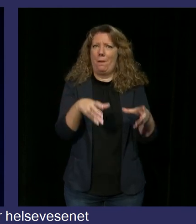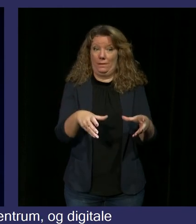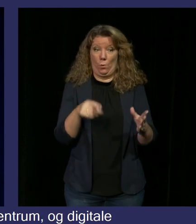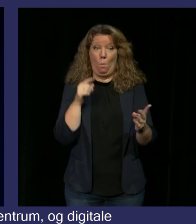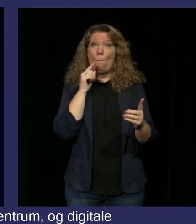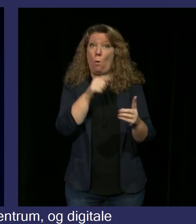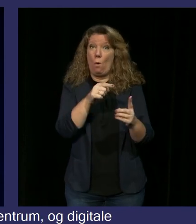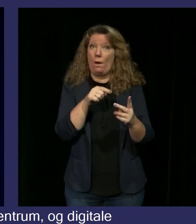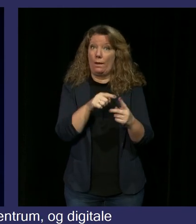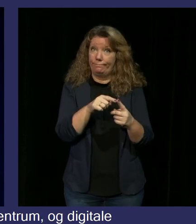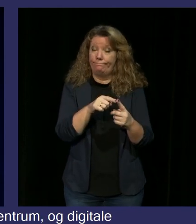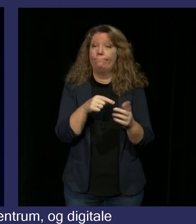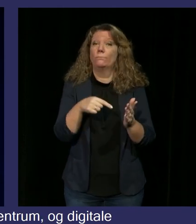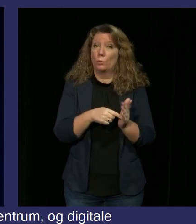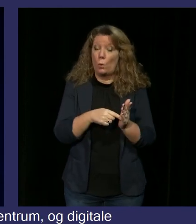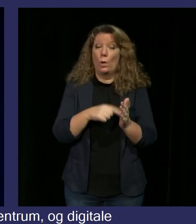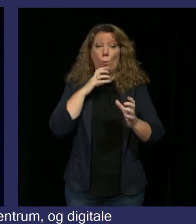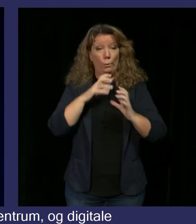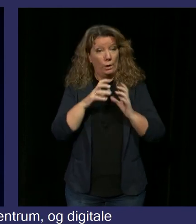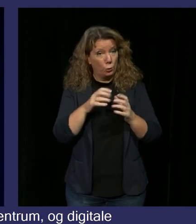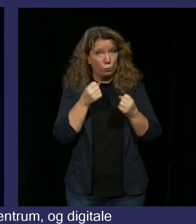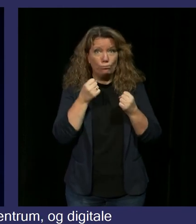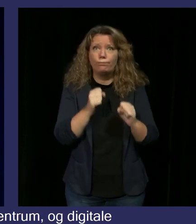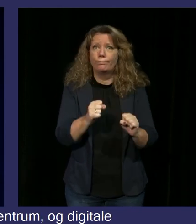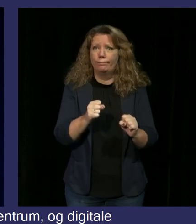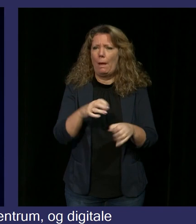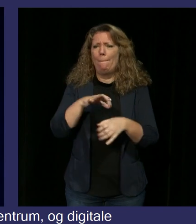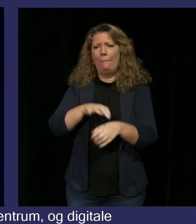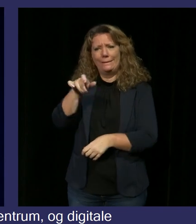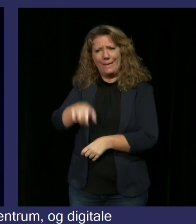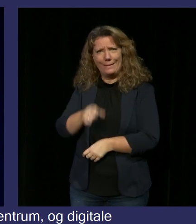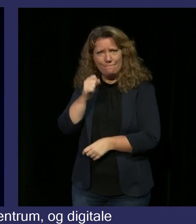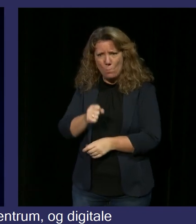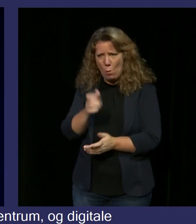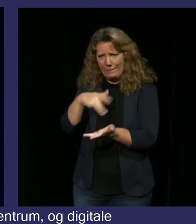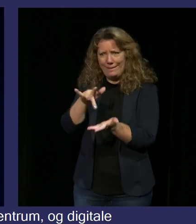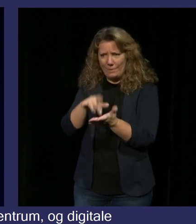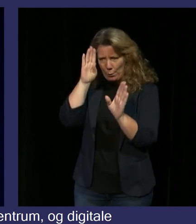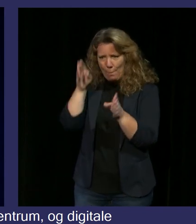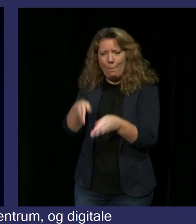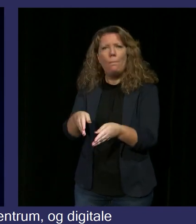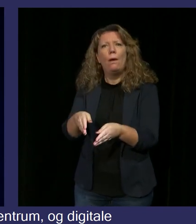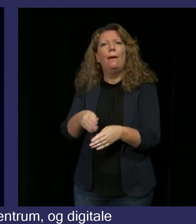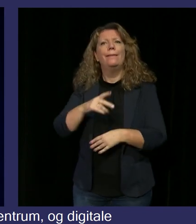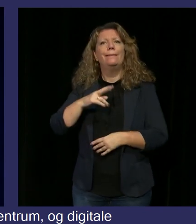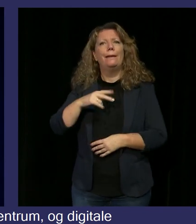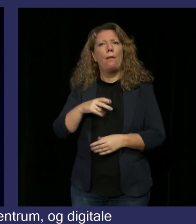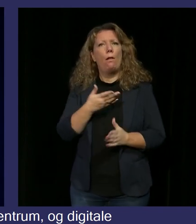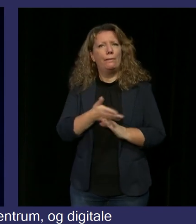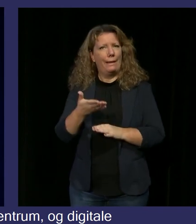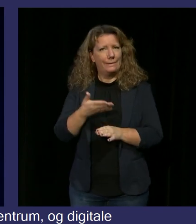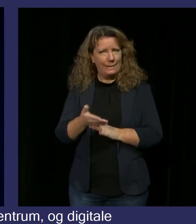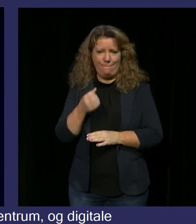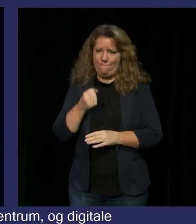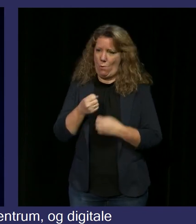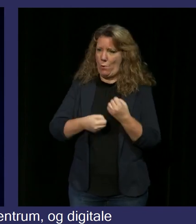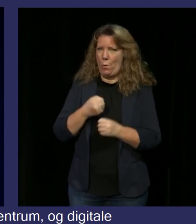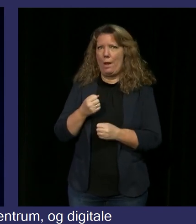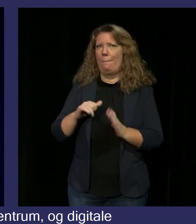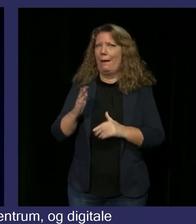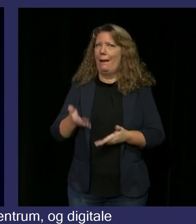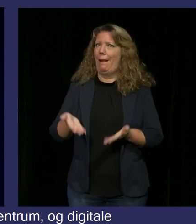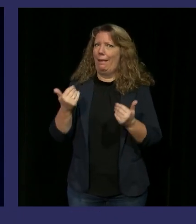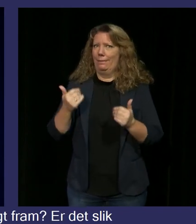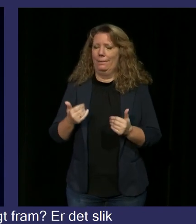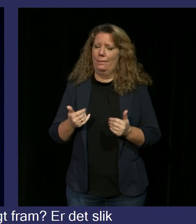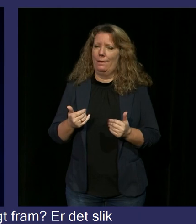på kommunikasjon, pasienten skal settes i sentrum, og digitale tjenester skal gjøre kontakten med helsevesenet bedre